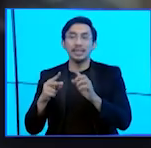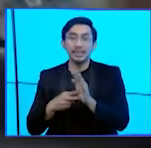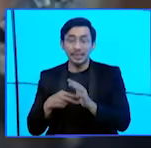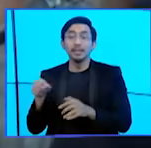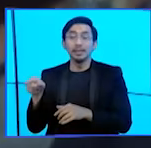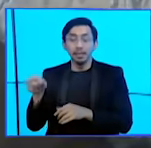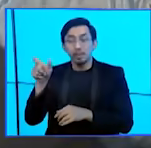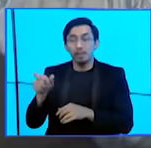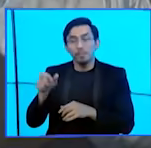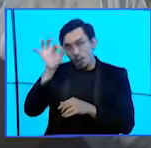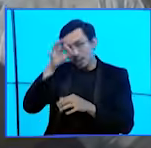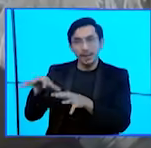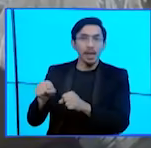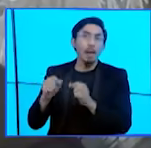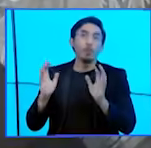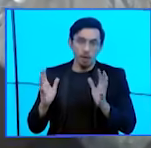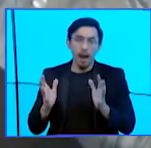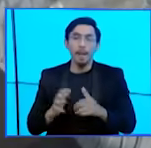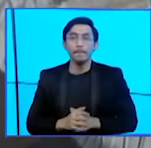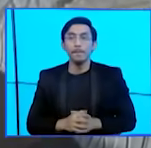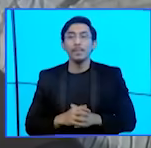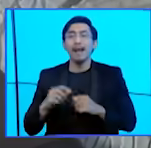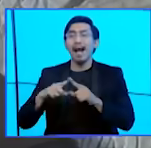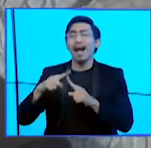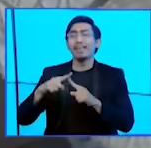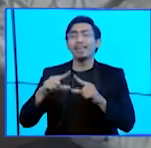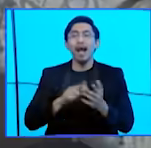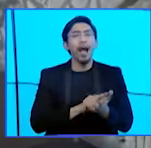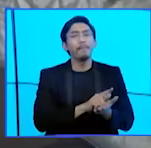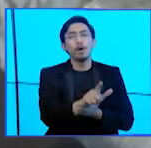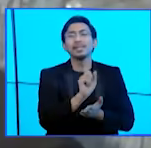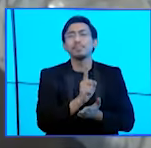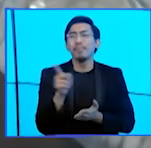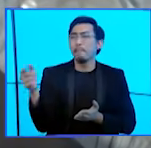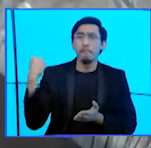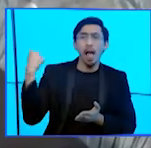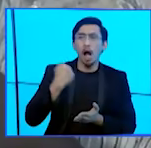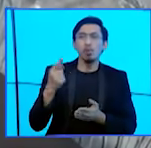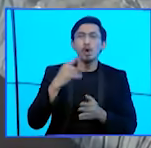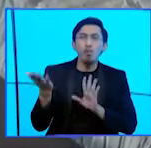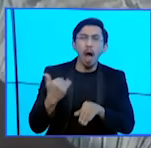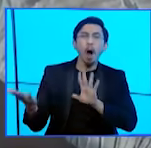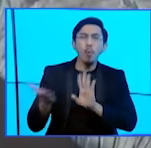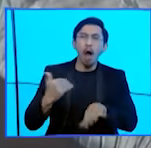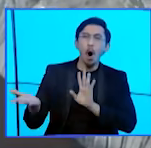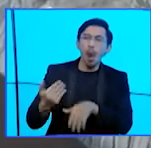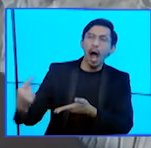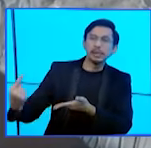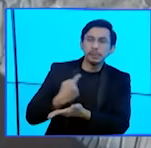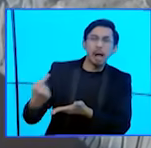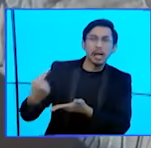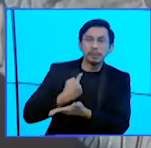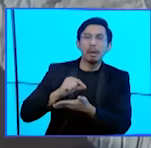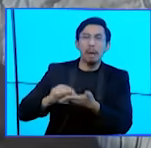pelaku. Sebelumnya, Atta melaporkan tindakan pelaku karena pelaku diduga telah berulang kali melakukan tindakan pengancaman dan pencemaran nama baik kepada